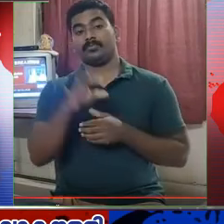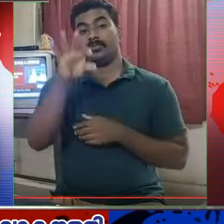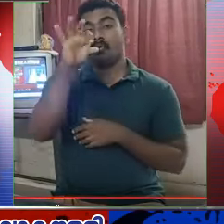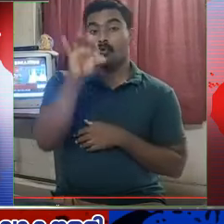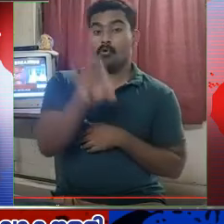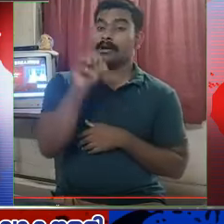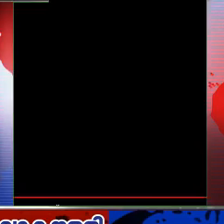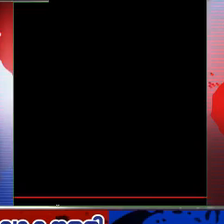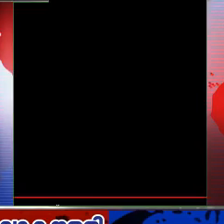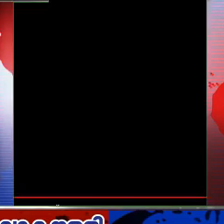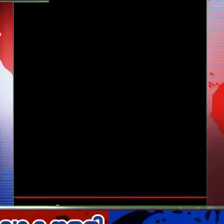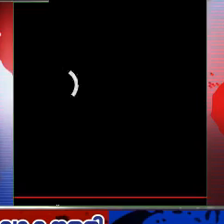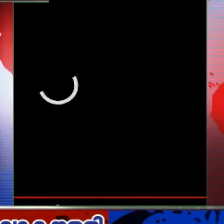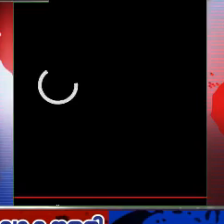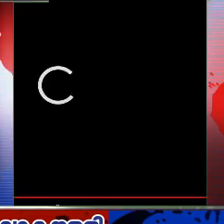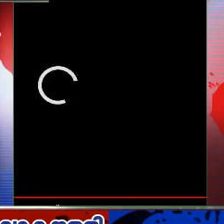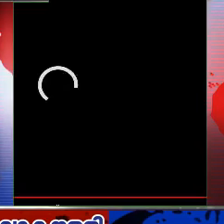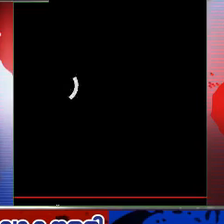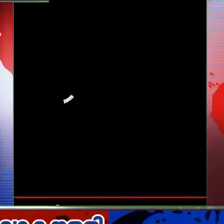1,69,997 പേരാണ്